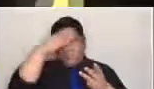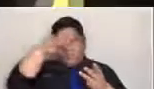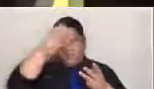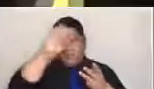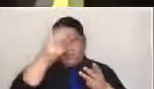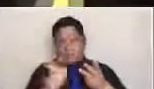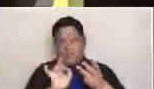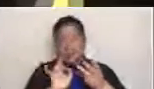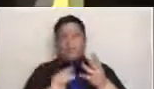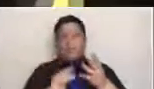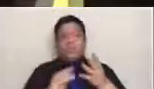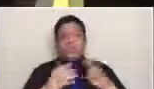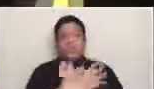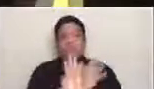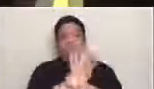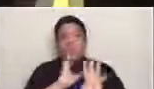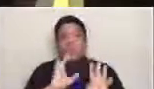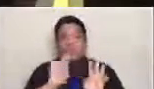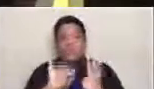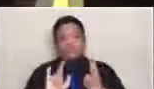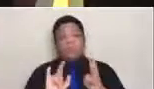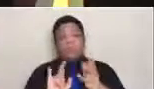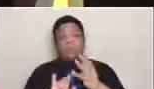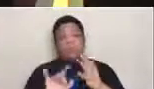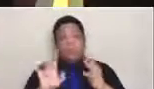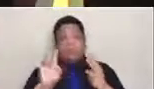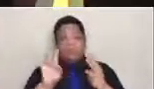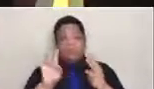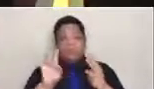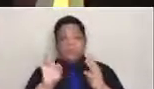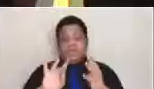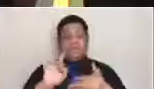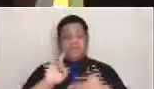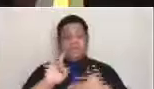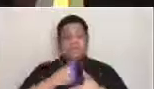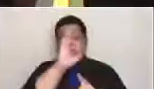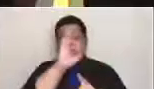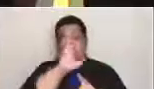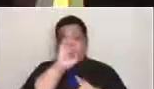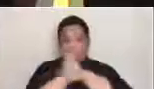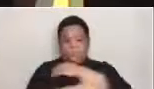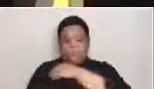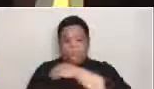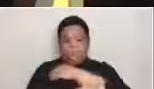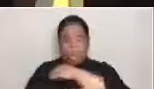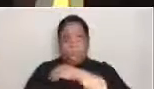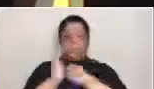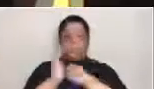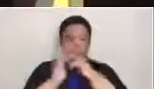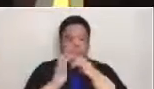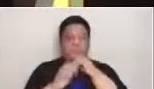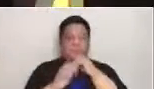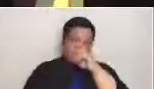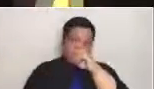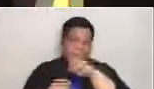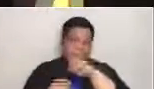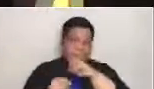Malungkot na balita po, sumakbilang buhay na ang may bahay ni dating COMELEC Chairman Benjamin Abalos Sr. at ina